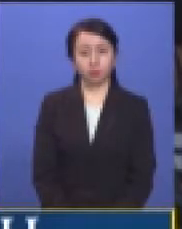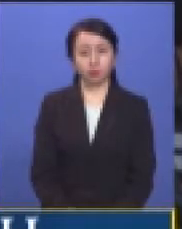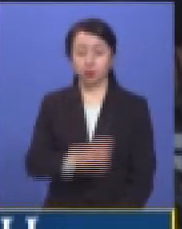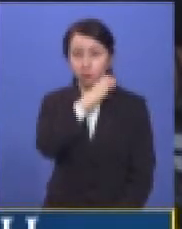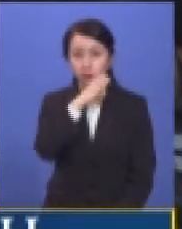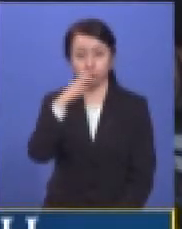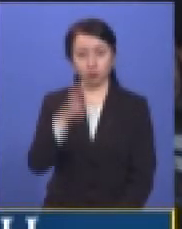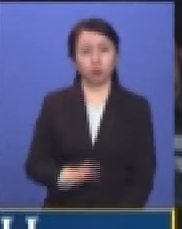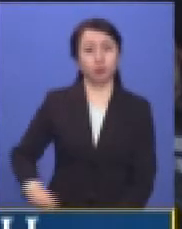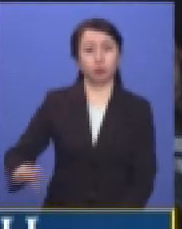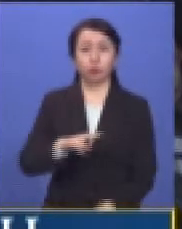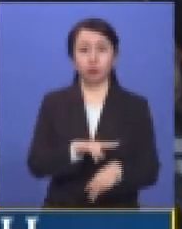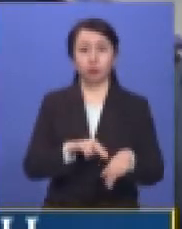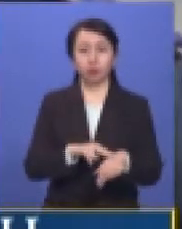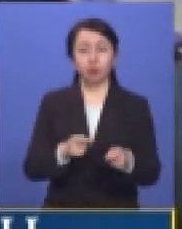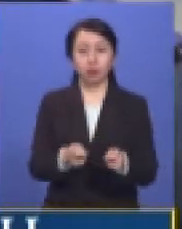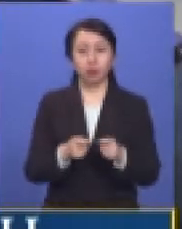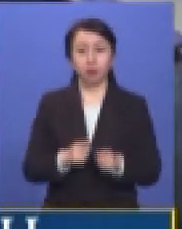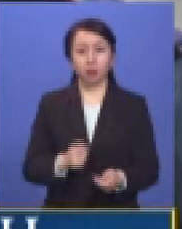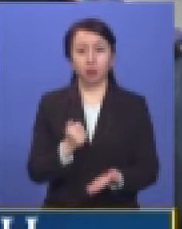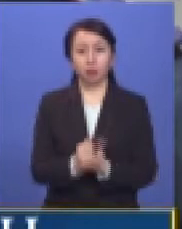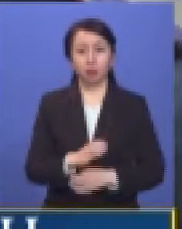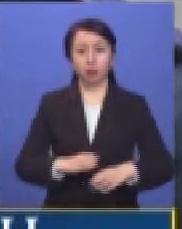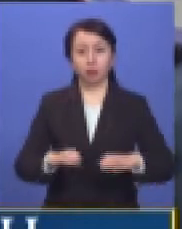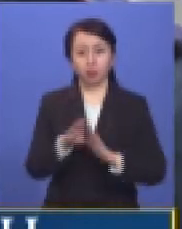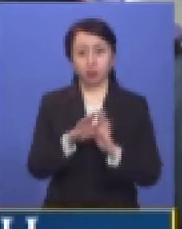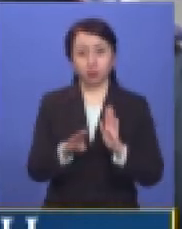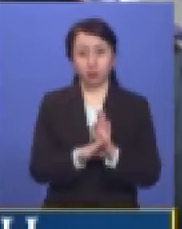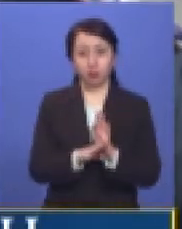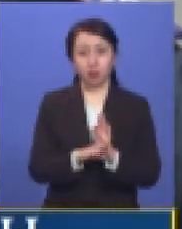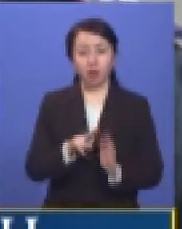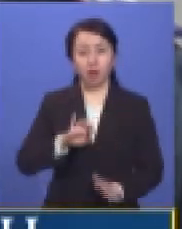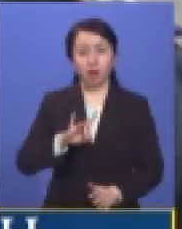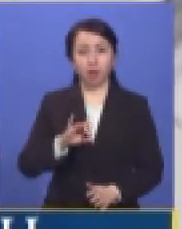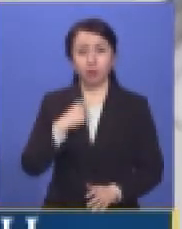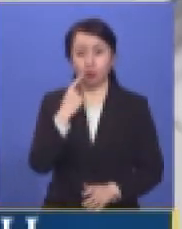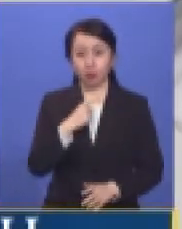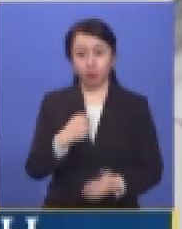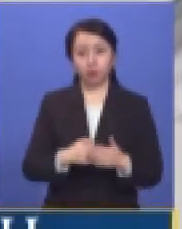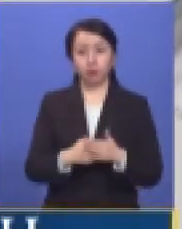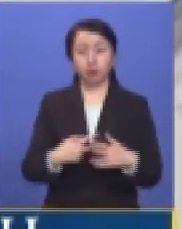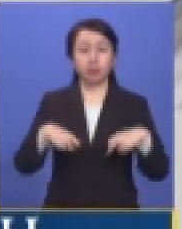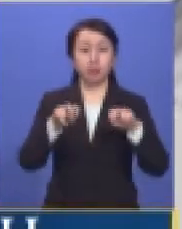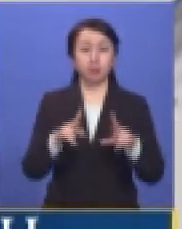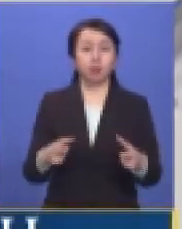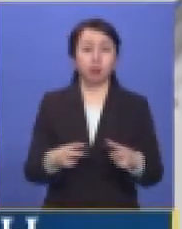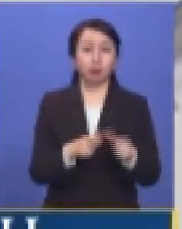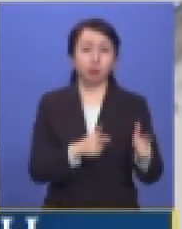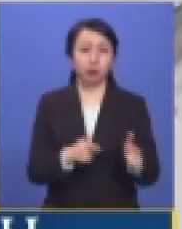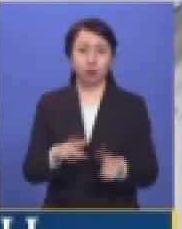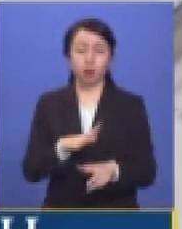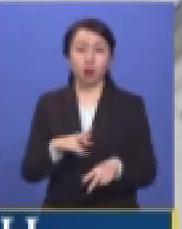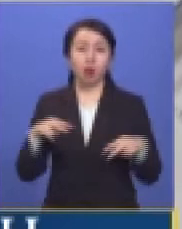Солтүстік Қазақстан облысы полиция департаменті әкімшілік полиция басқармасын бастығы Серік Әлжановтың айтуынша, жақында арнайы брошюралар дайындалды.